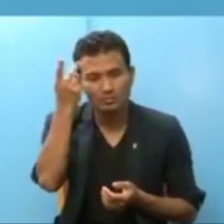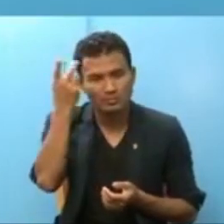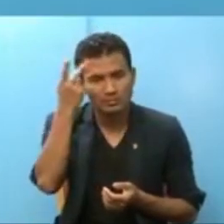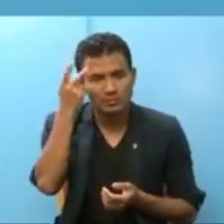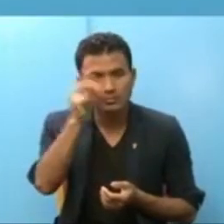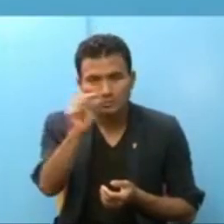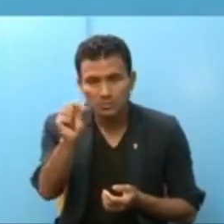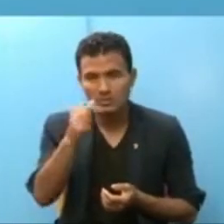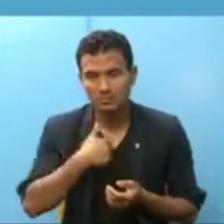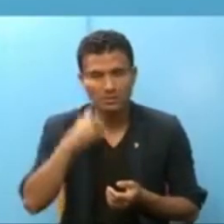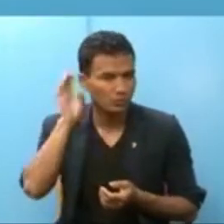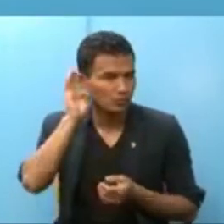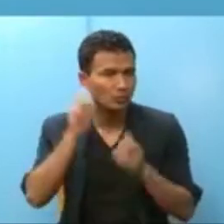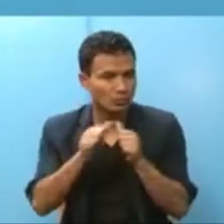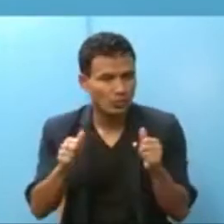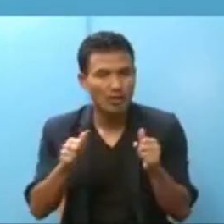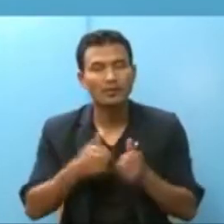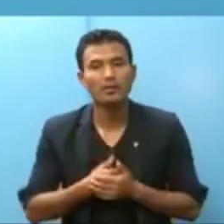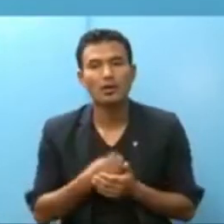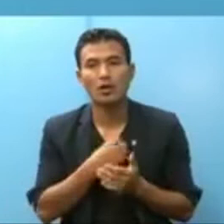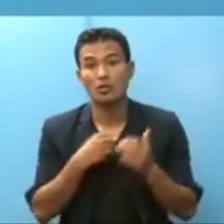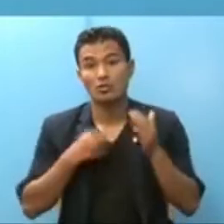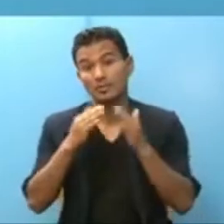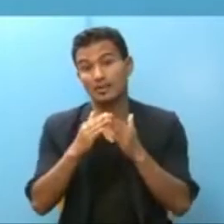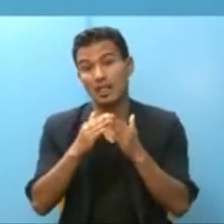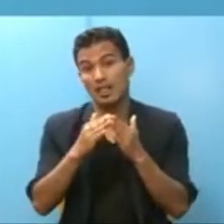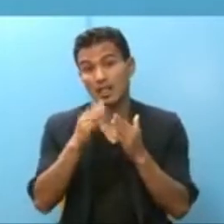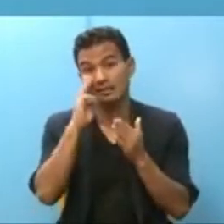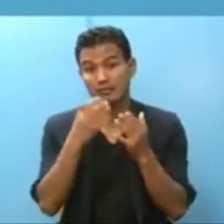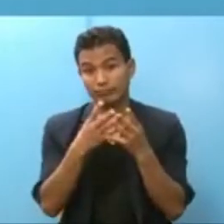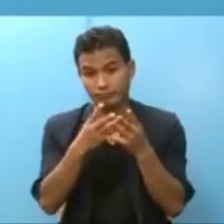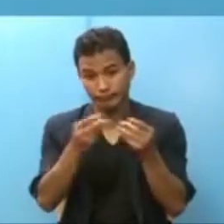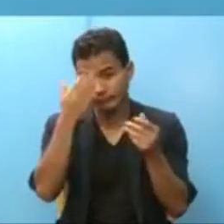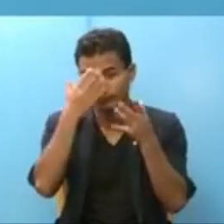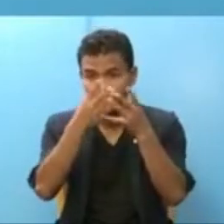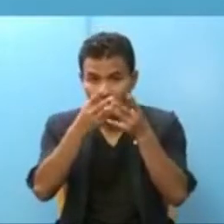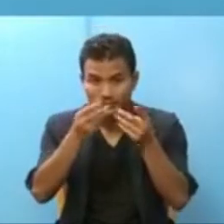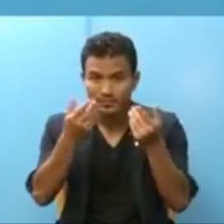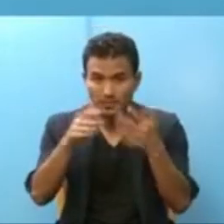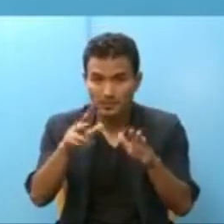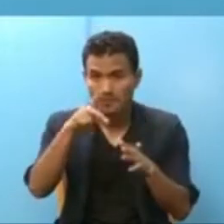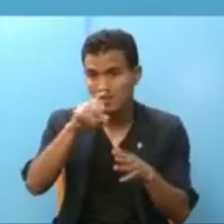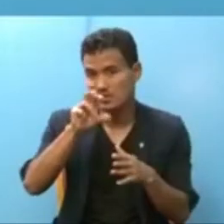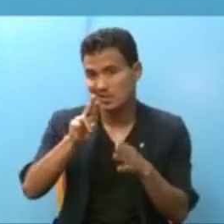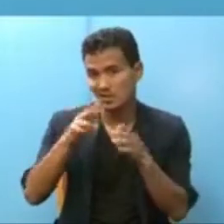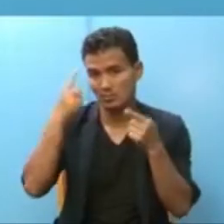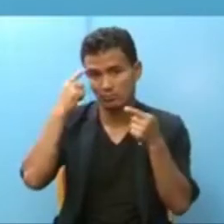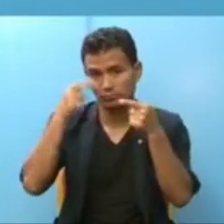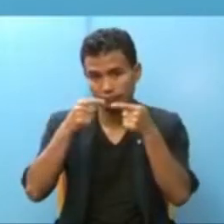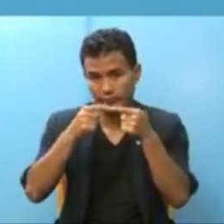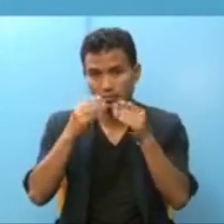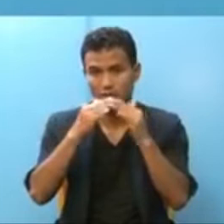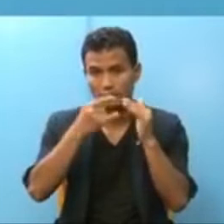अस्तों वने डाट्चा मैले सुने अनुसार त अस्पताल माँ ट्रीटमें भई सके रहा पीसी आर नेगेटिव भई सके रहा